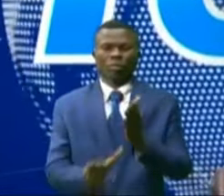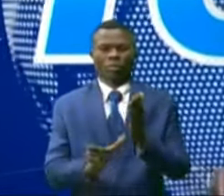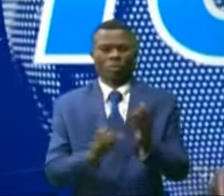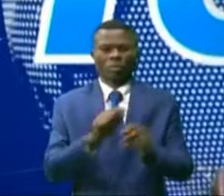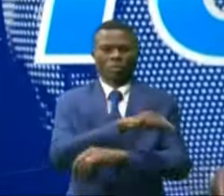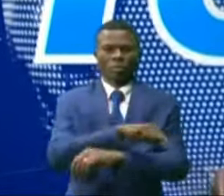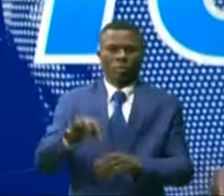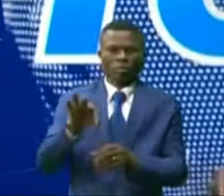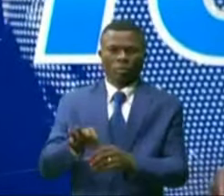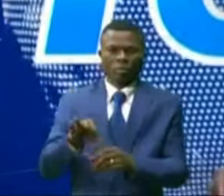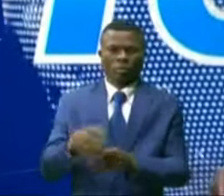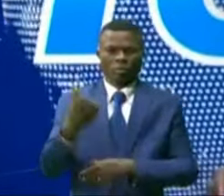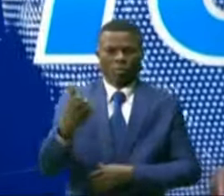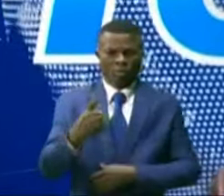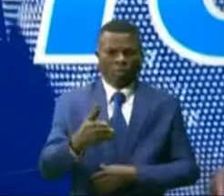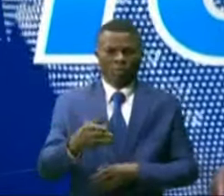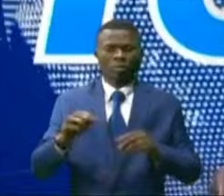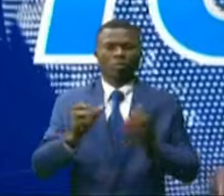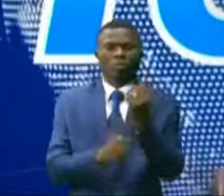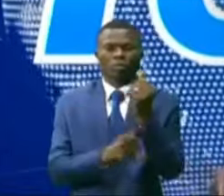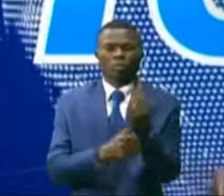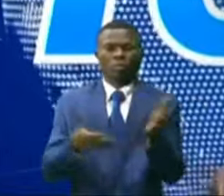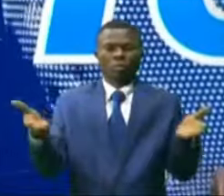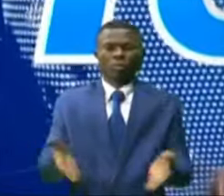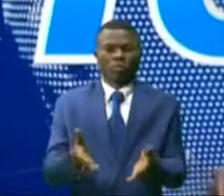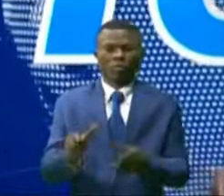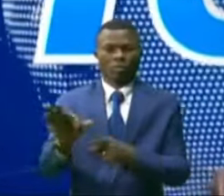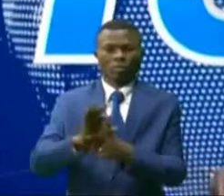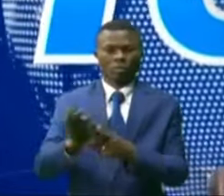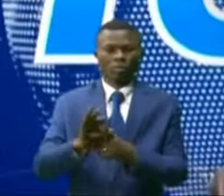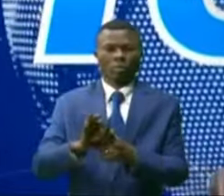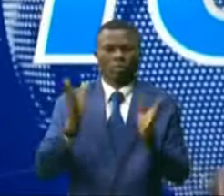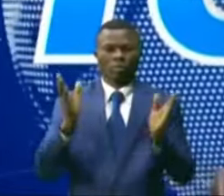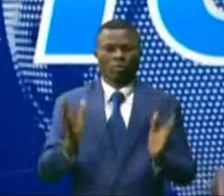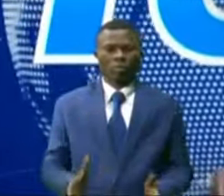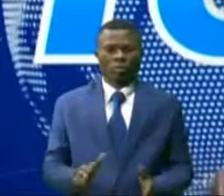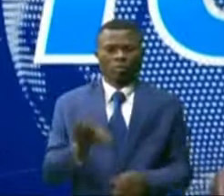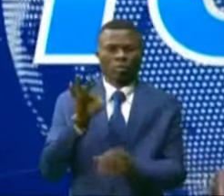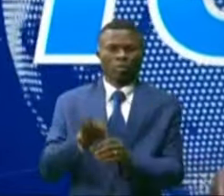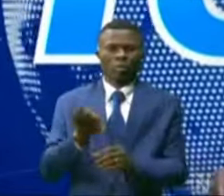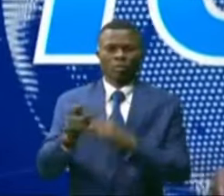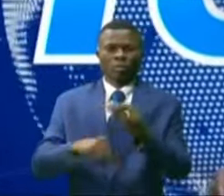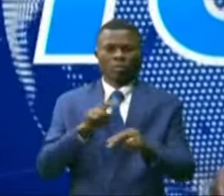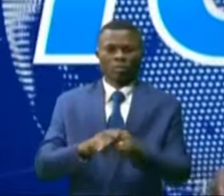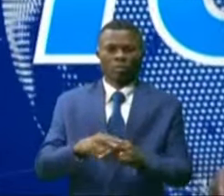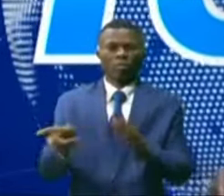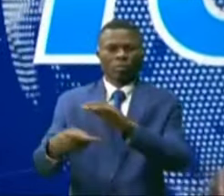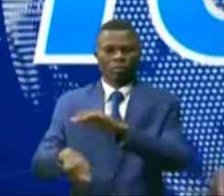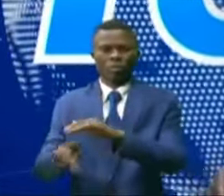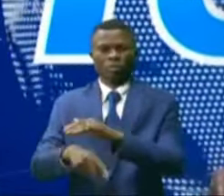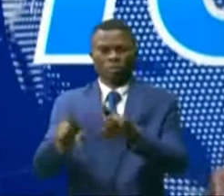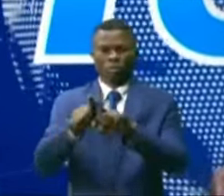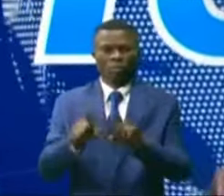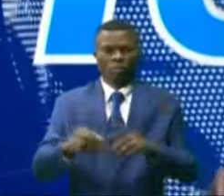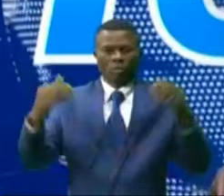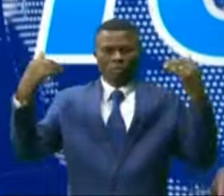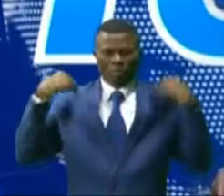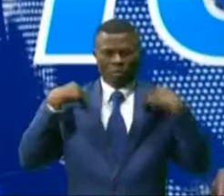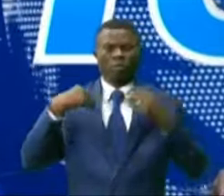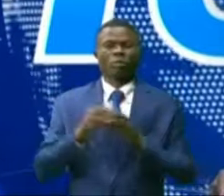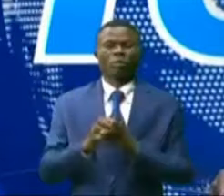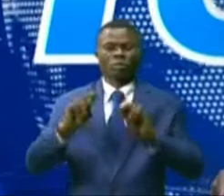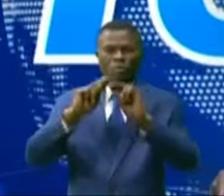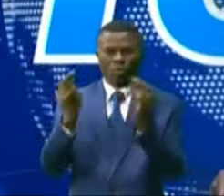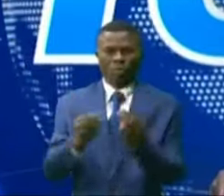CENI, Paul Mouindo. Parmi les participants figurent les formateurs électoraux nationaux, provinciaux et chefs d'antenne.